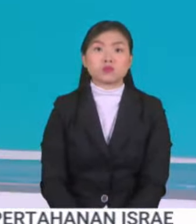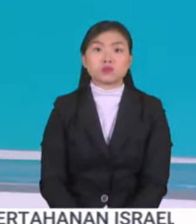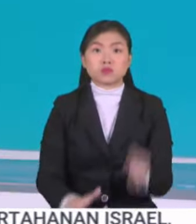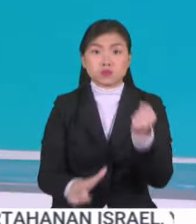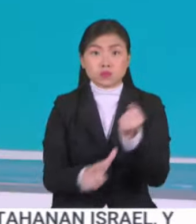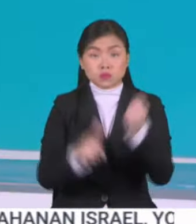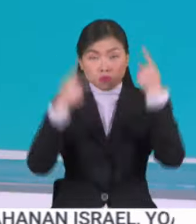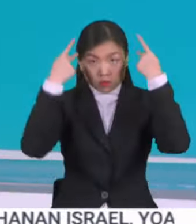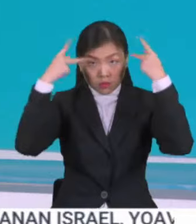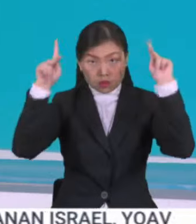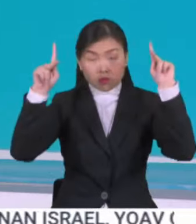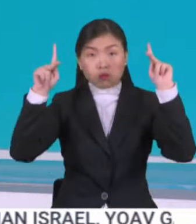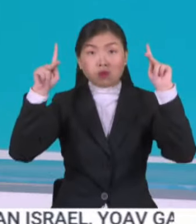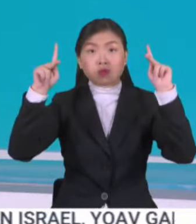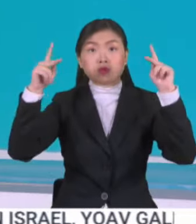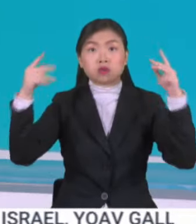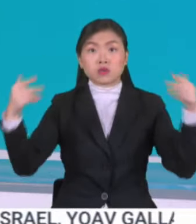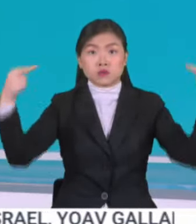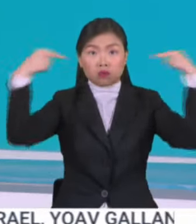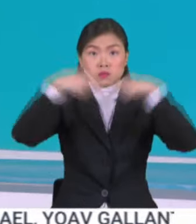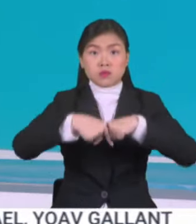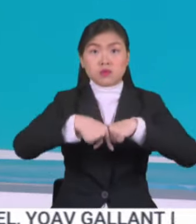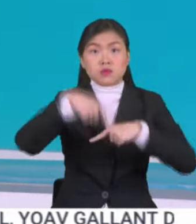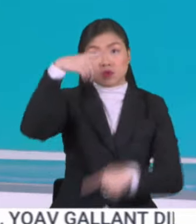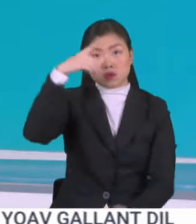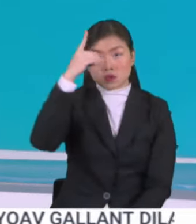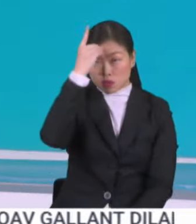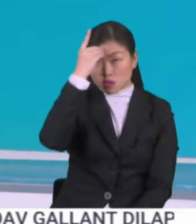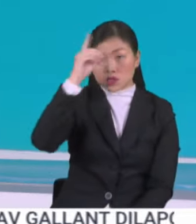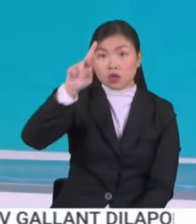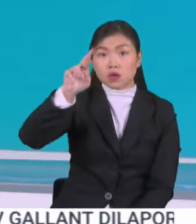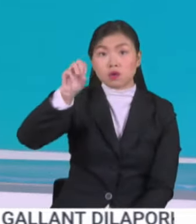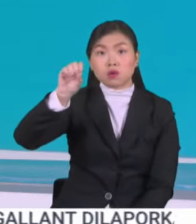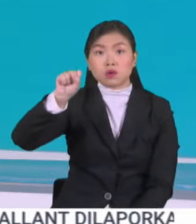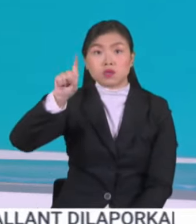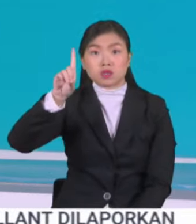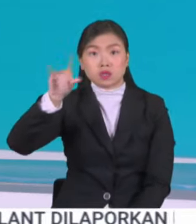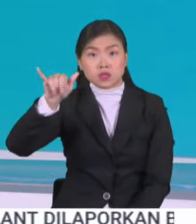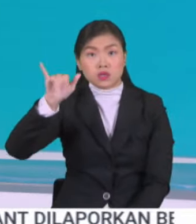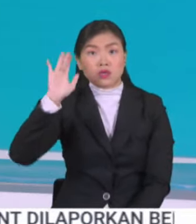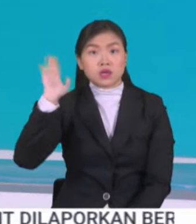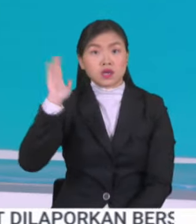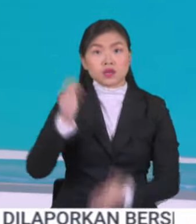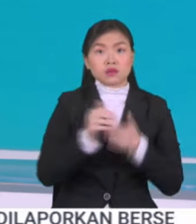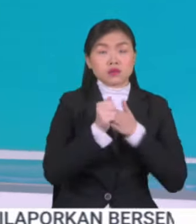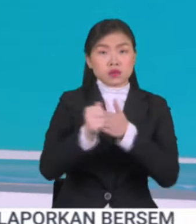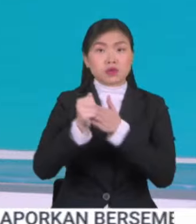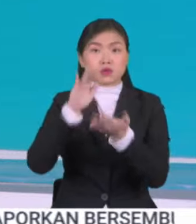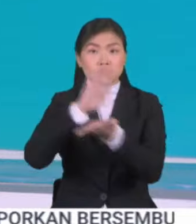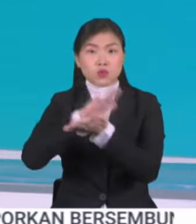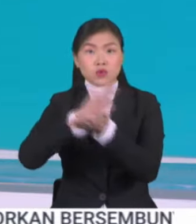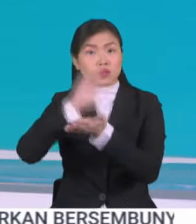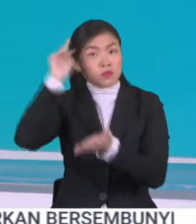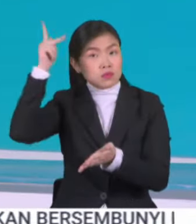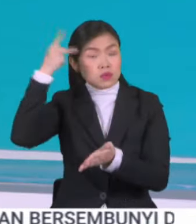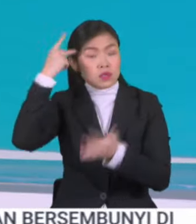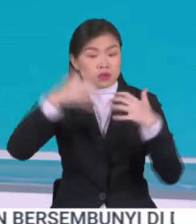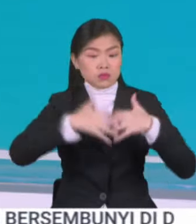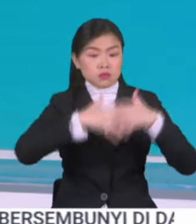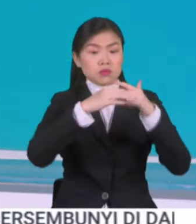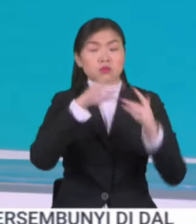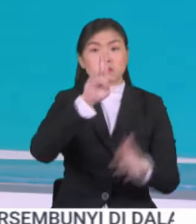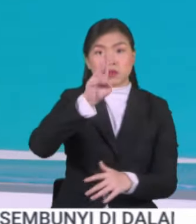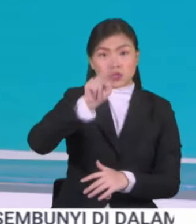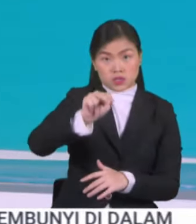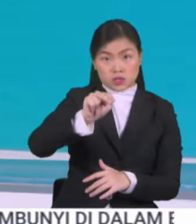Naib Presiden UMNO Dato' Sri Wan Rosdi Wan Ismail akan mengetuai sekolah politik ditubuhkan Barisan Nasional BN. Pengerusinya Dato' Sri Dr. Ahmad